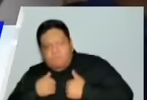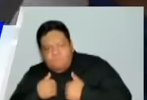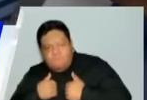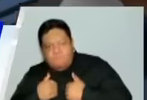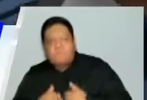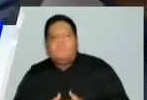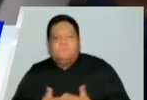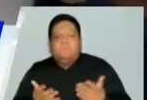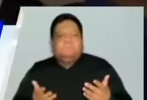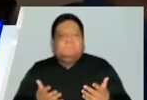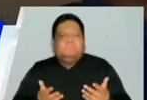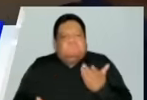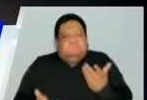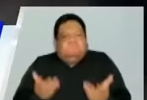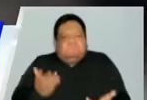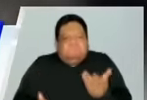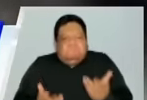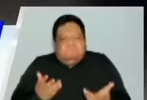silang torture chamber dito.